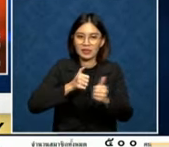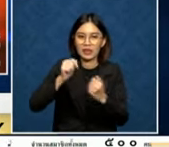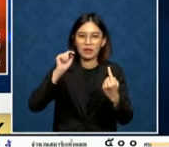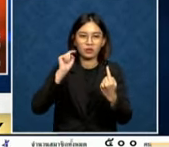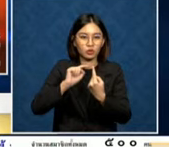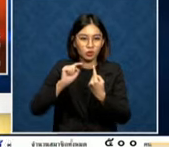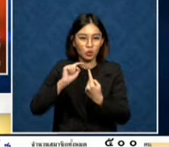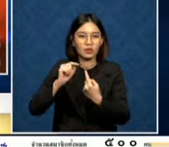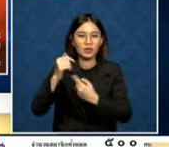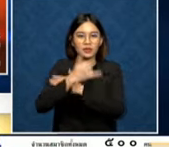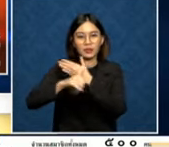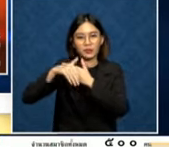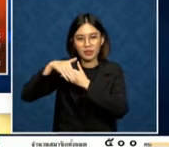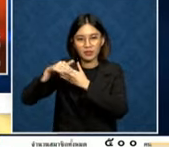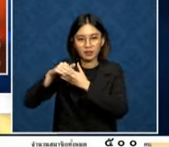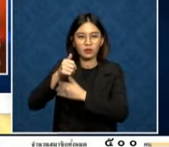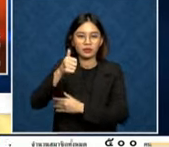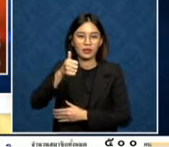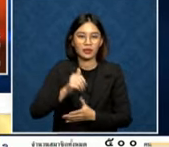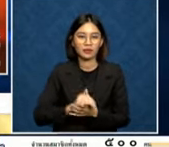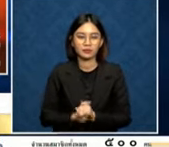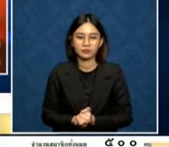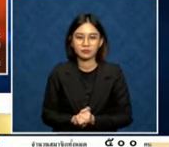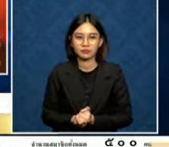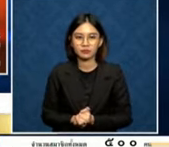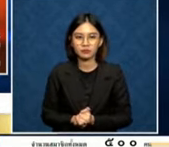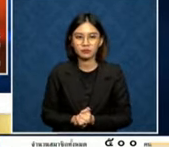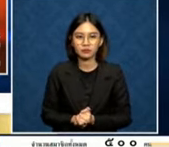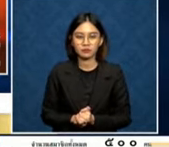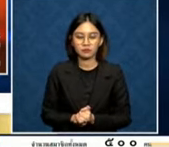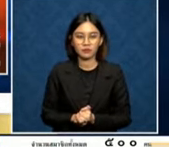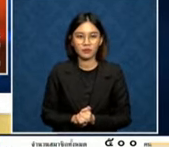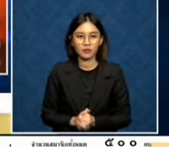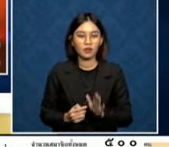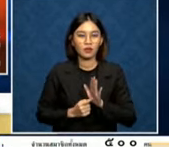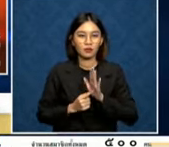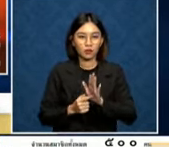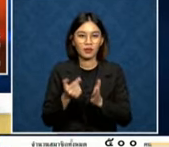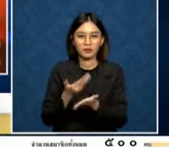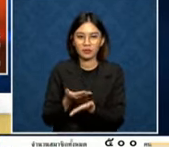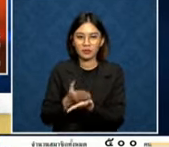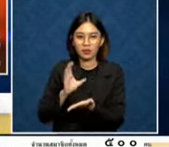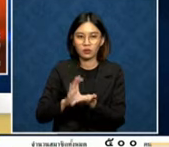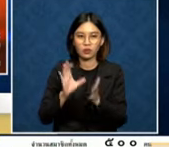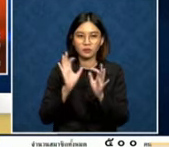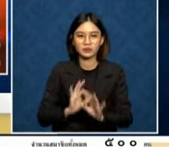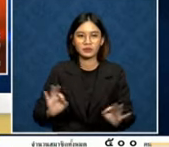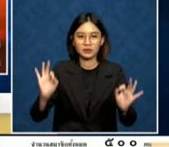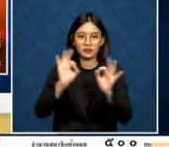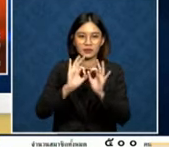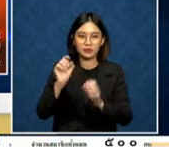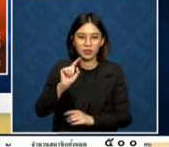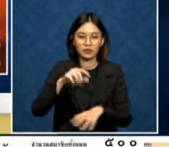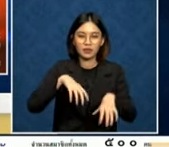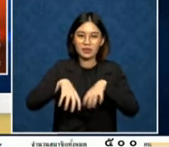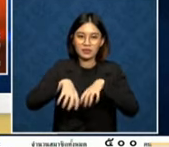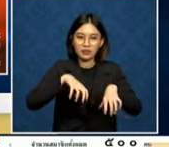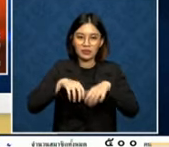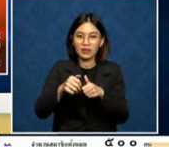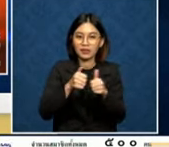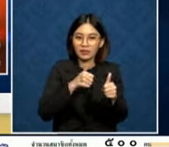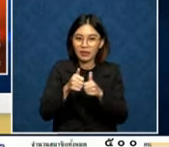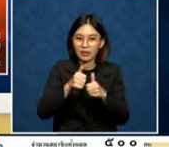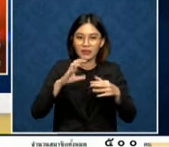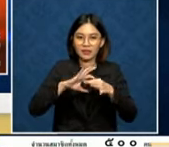เวทีต่างประเทศด้วยครับตัวอย่างของงบประมาณครับที่สำคัญนะครับได้แก่การจดจัดแข่ง